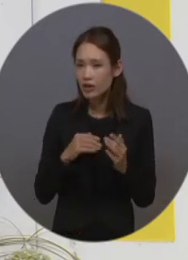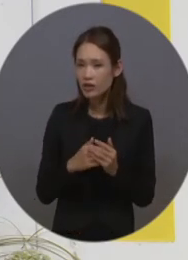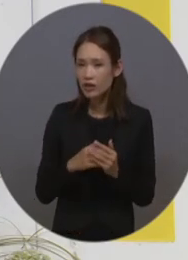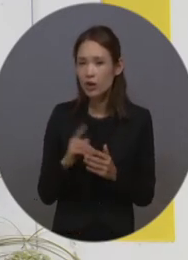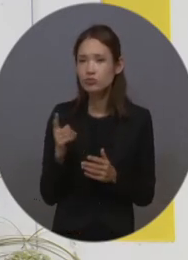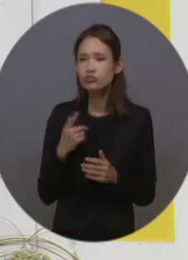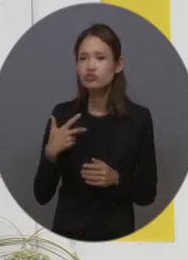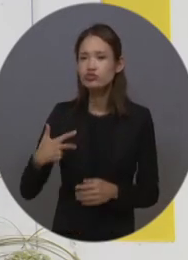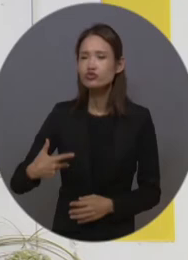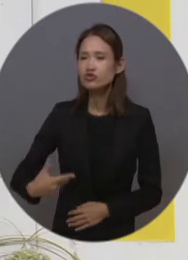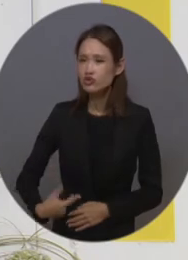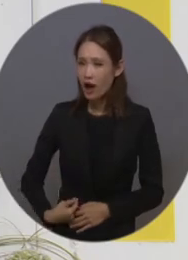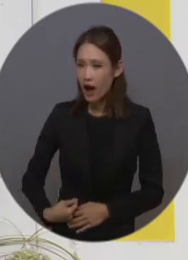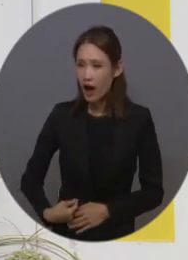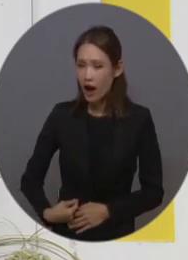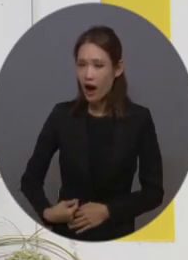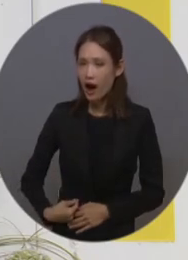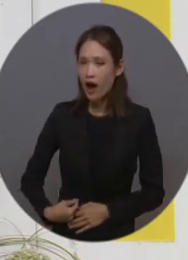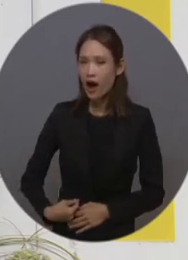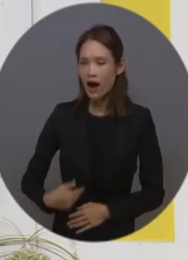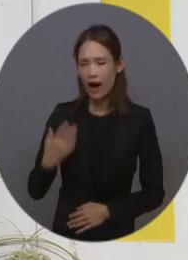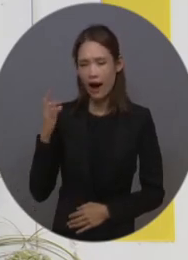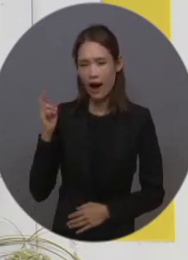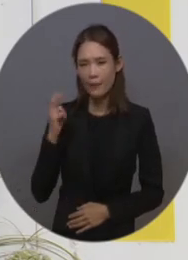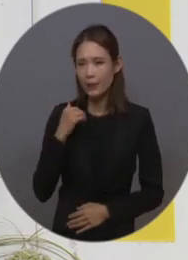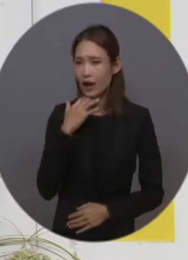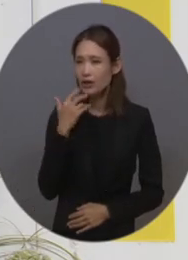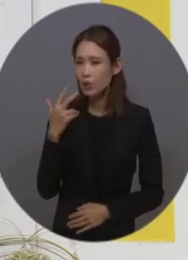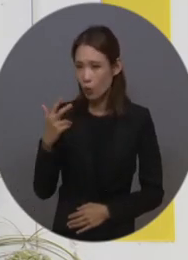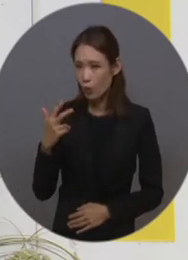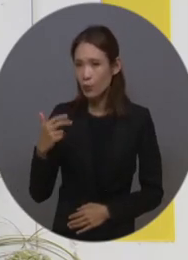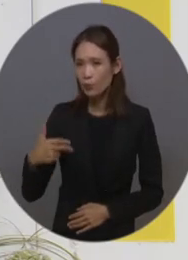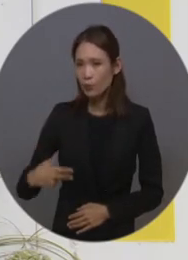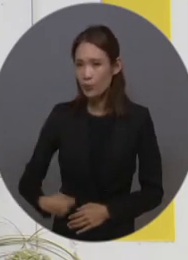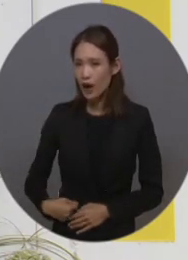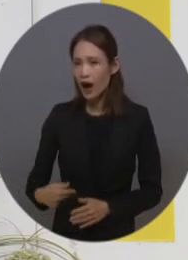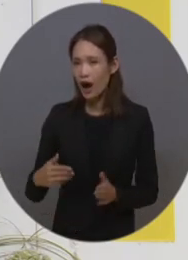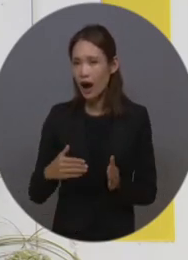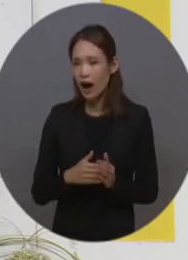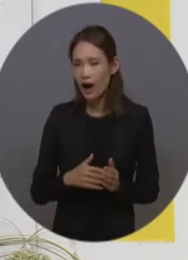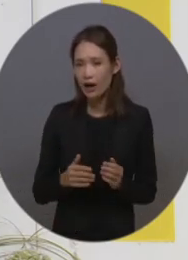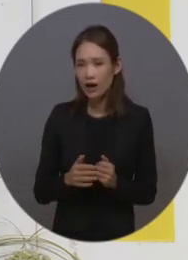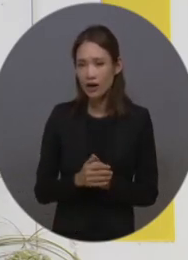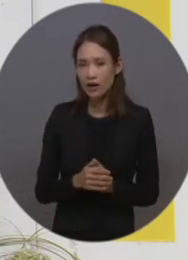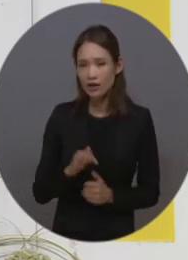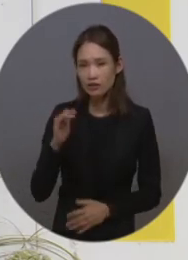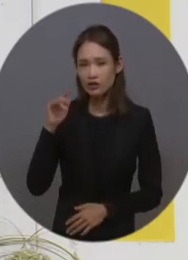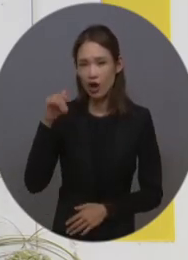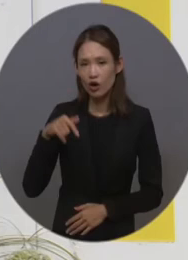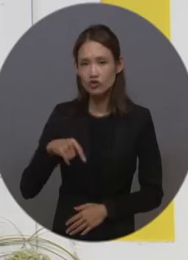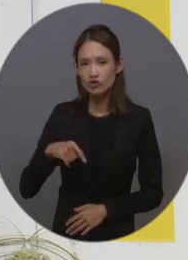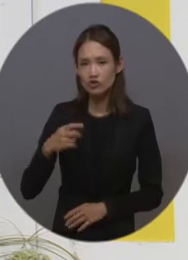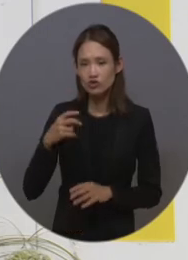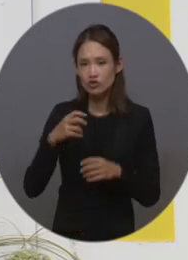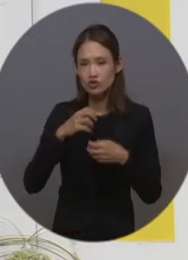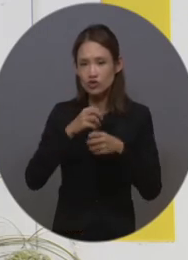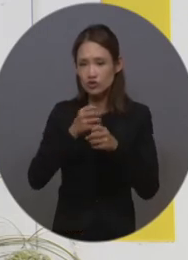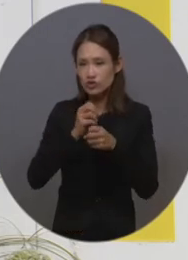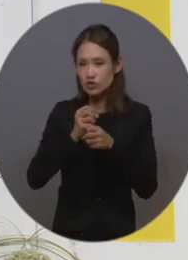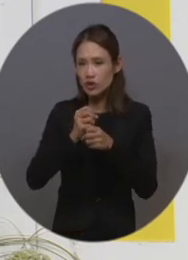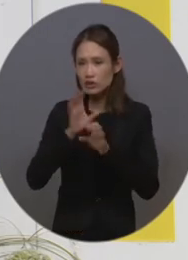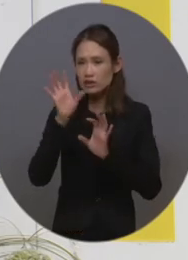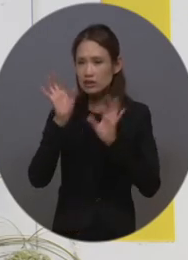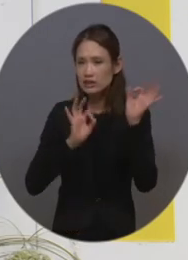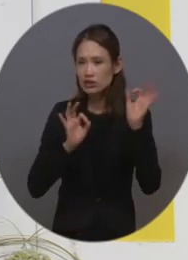주사를 놨나 봐요. 허리에다가 7살짜리 소년이니까. 근데 척추를 잘못 건드려 가지고 척추가 마비가